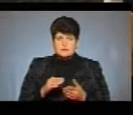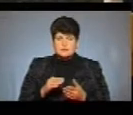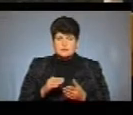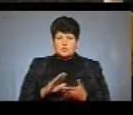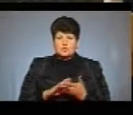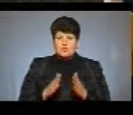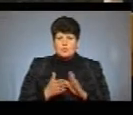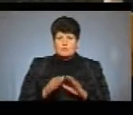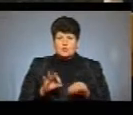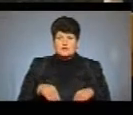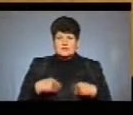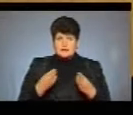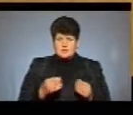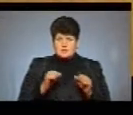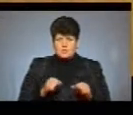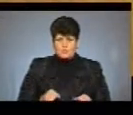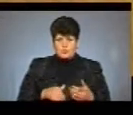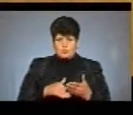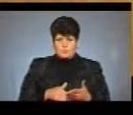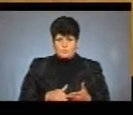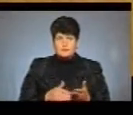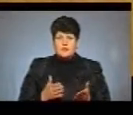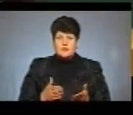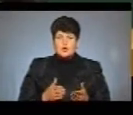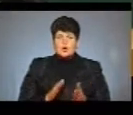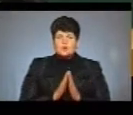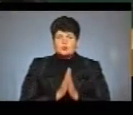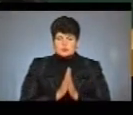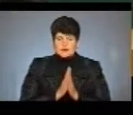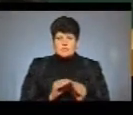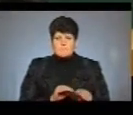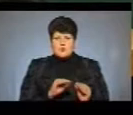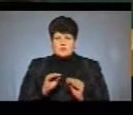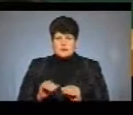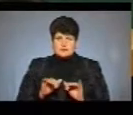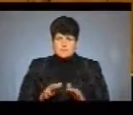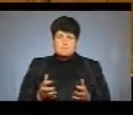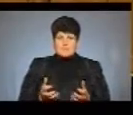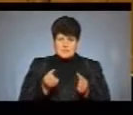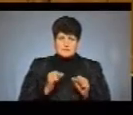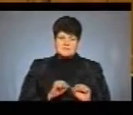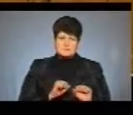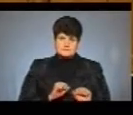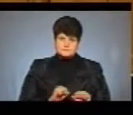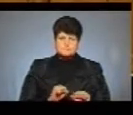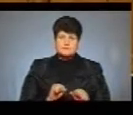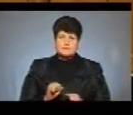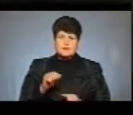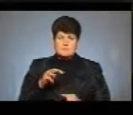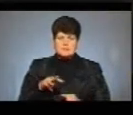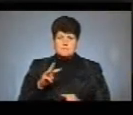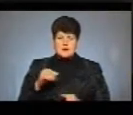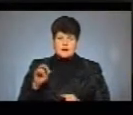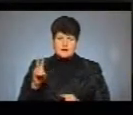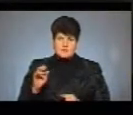укладеного договору про надання правової допомоги. Клопотання про відкладення розгляду справи підтримав і захисник Володимира Біляшевича Максим